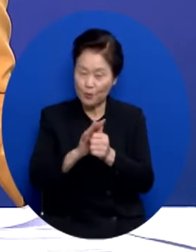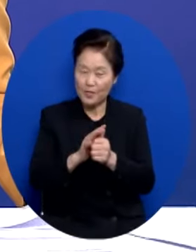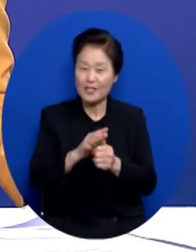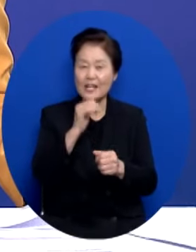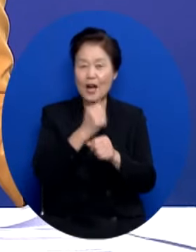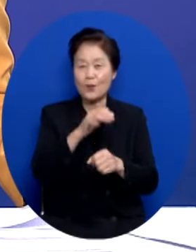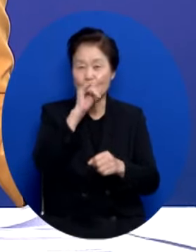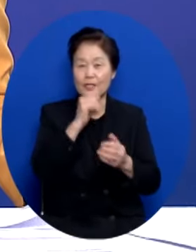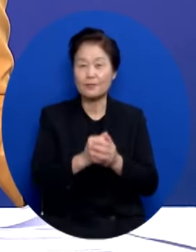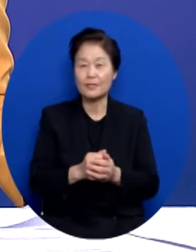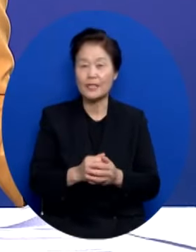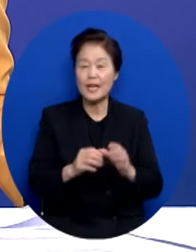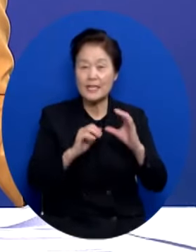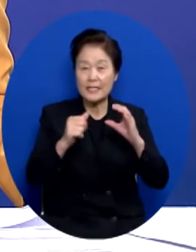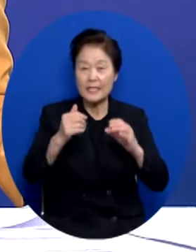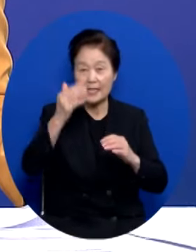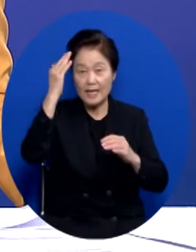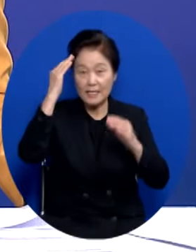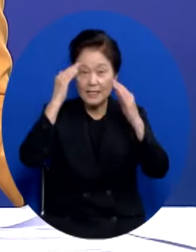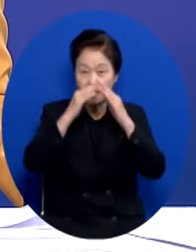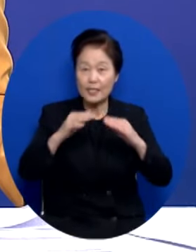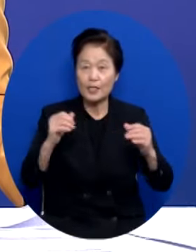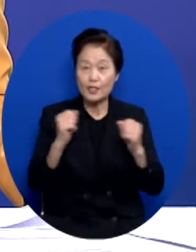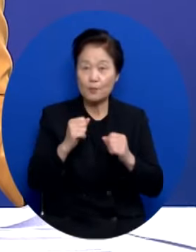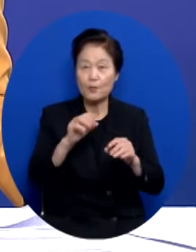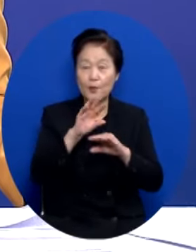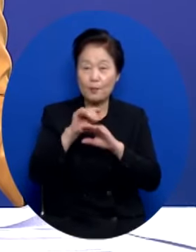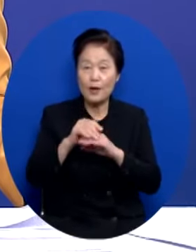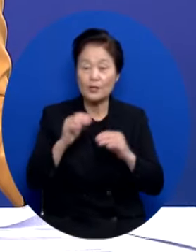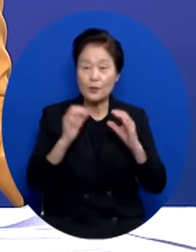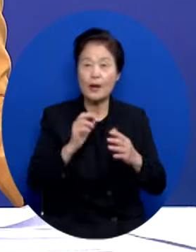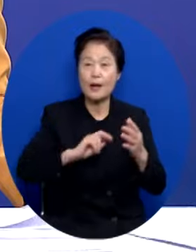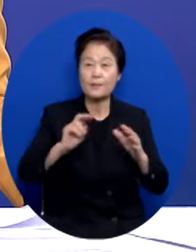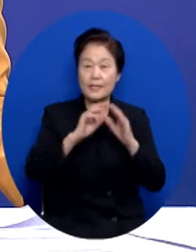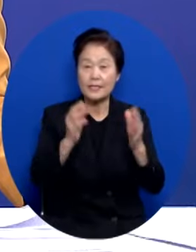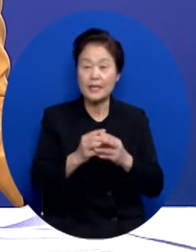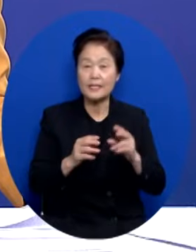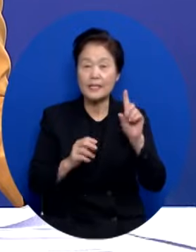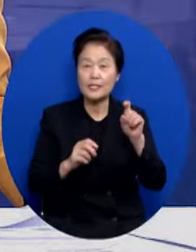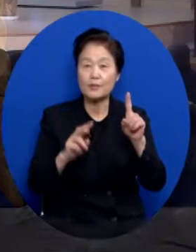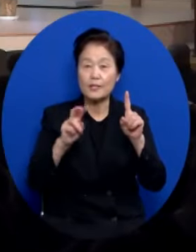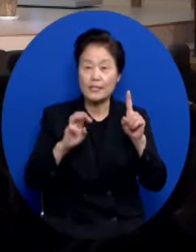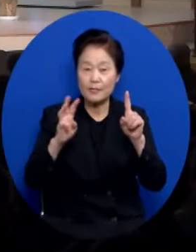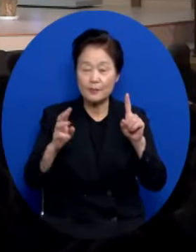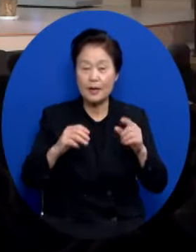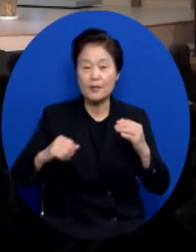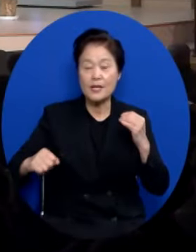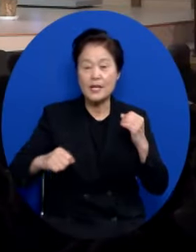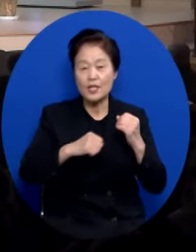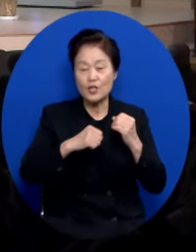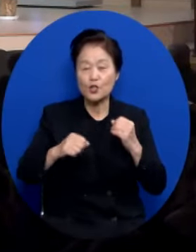CTS 전북방송 합창단이 23일 제8회 정기연주회를 개최했습니다.